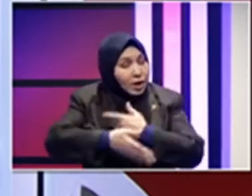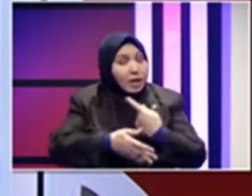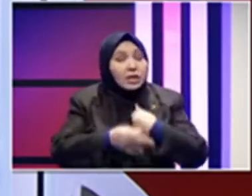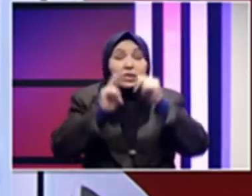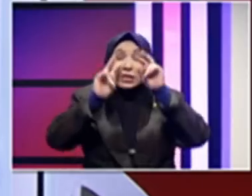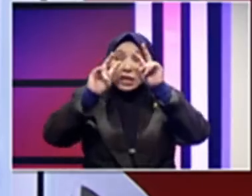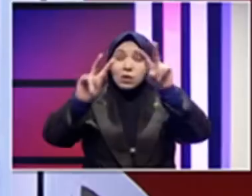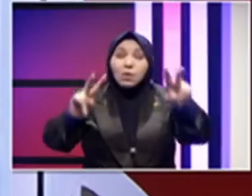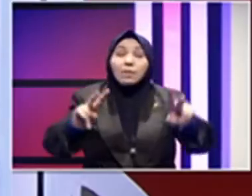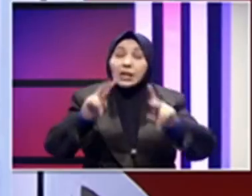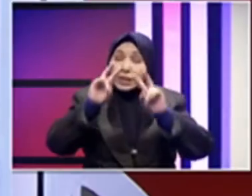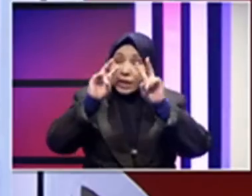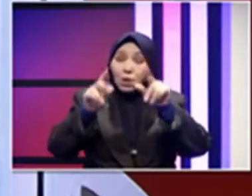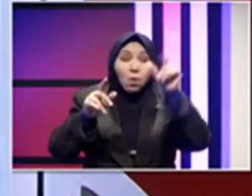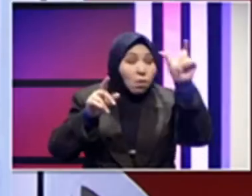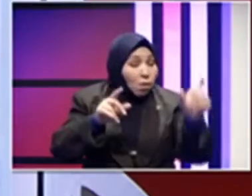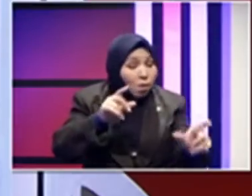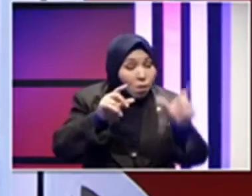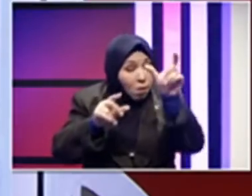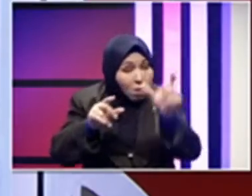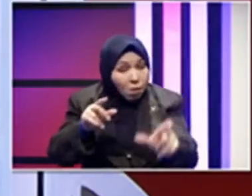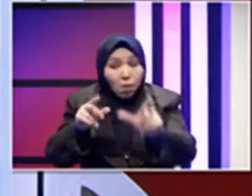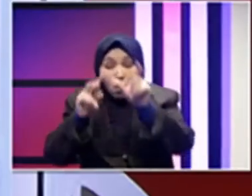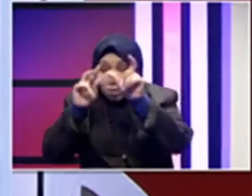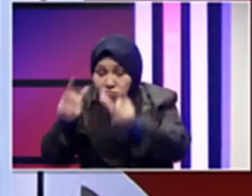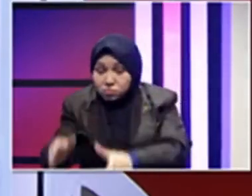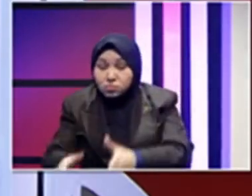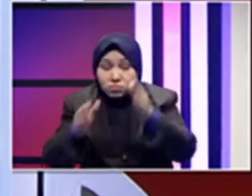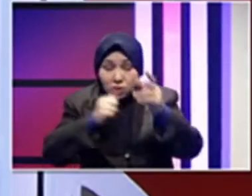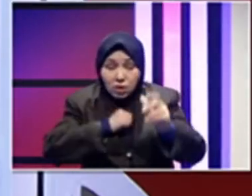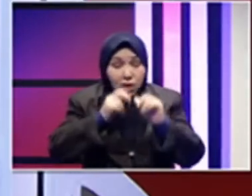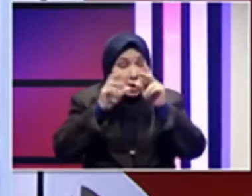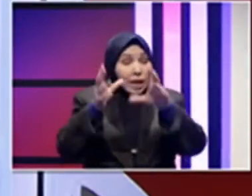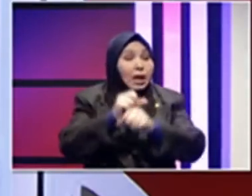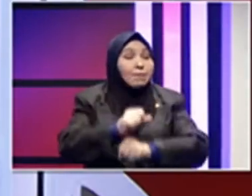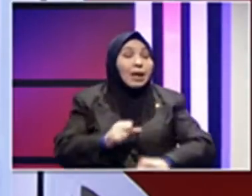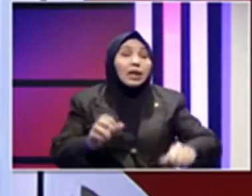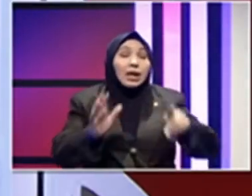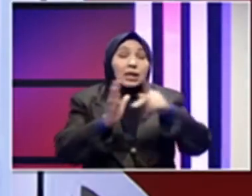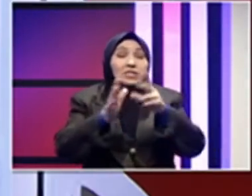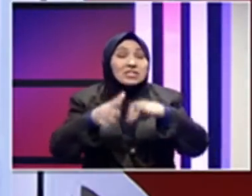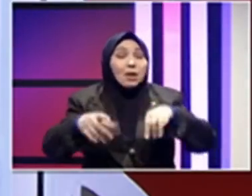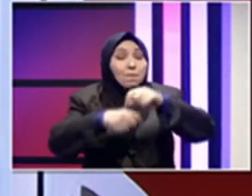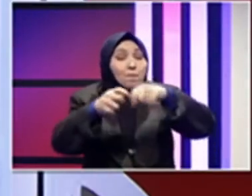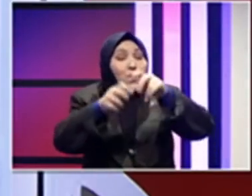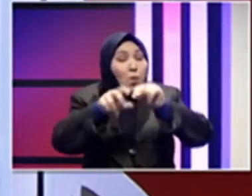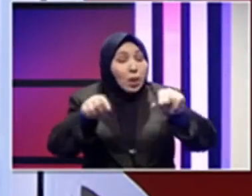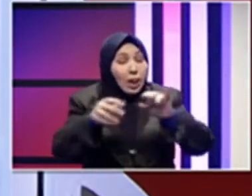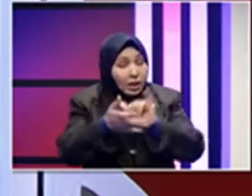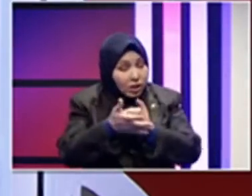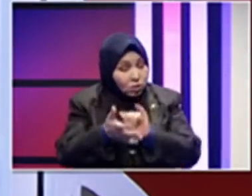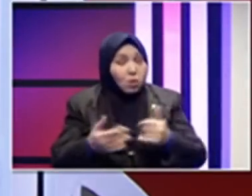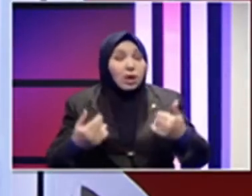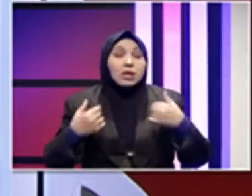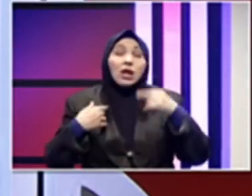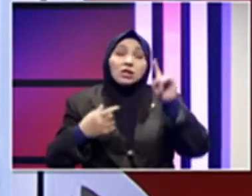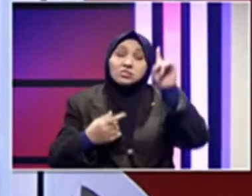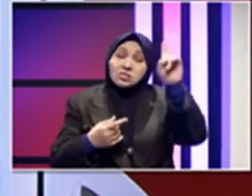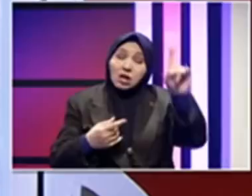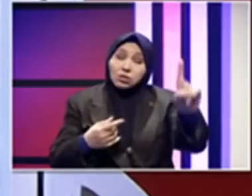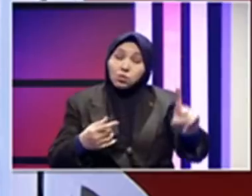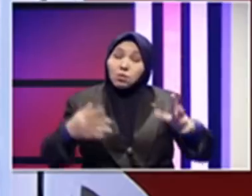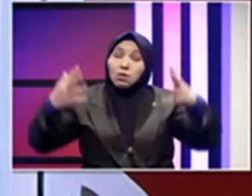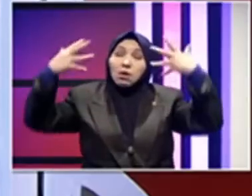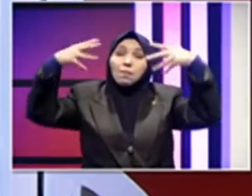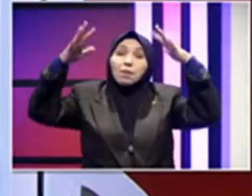dia lihat seorang-seorang dan kemudian dapatkan kesimpulan. Betul. Ya, sebenarnya itu adalah satu